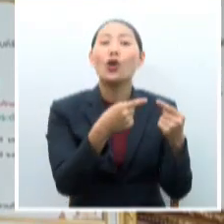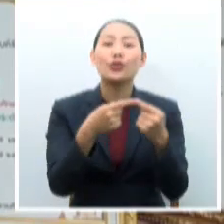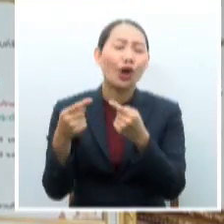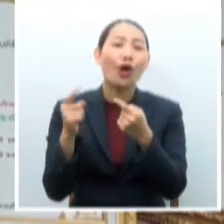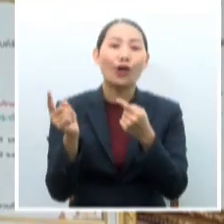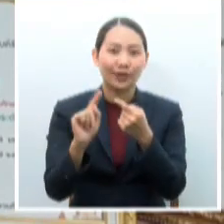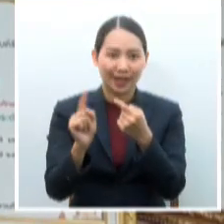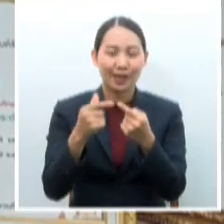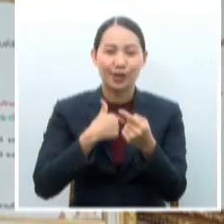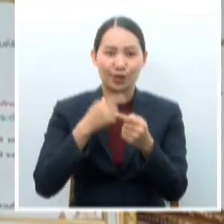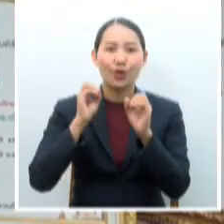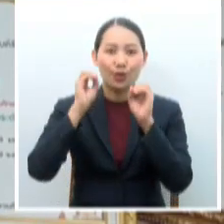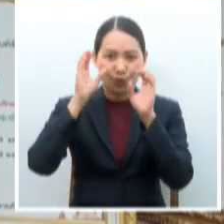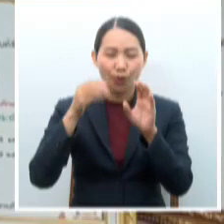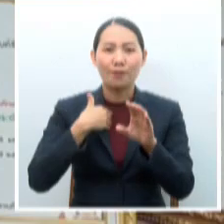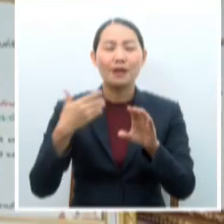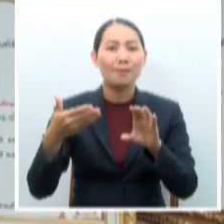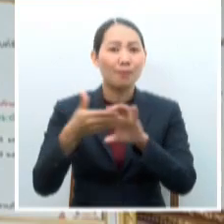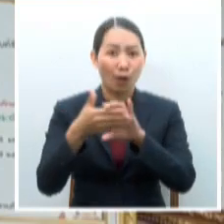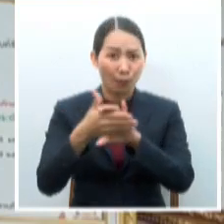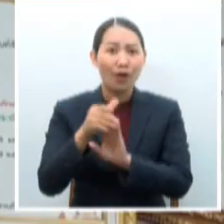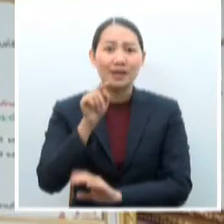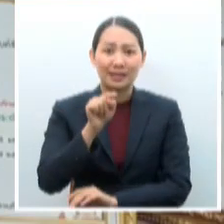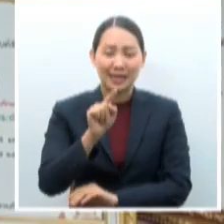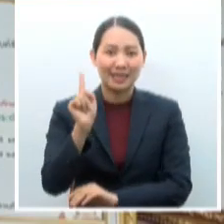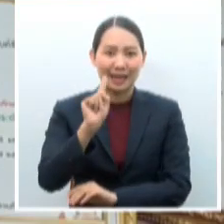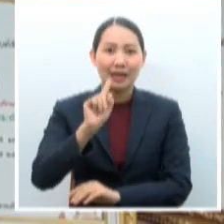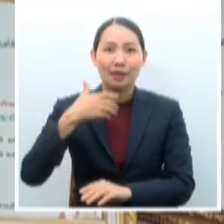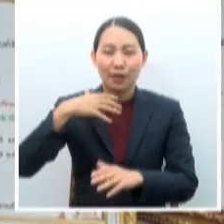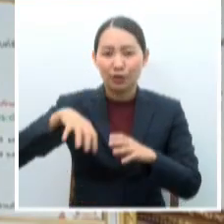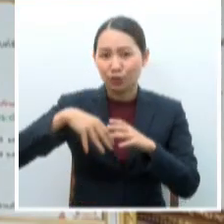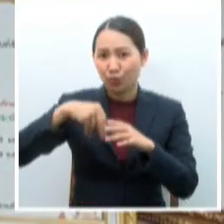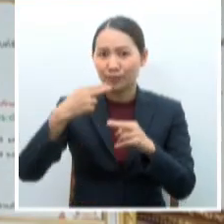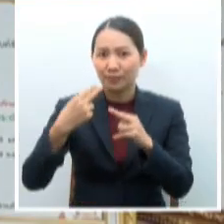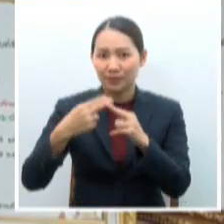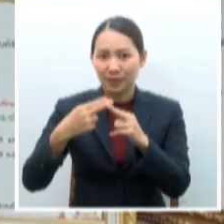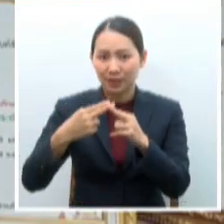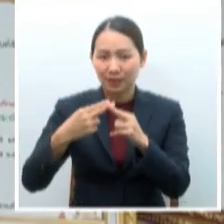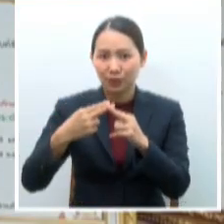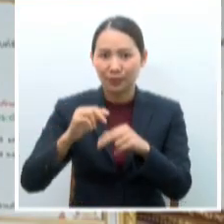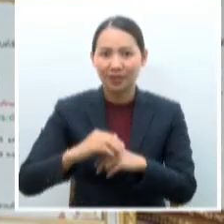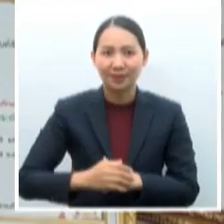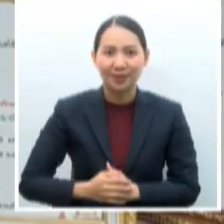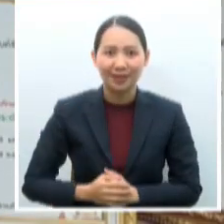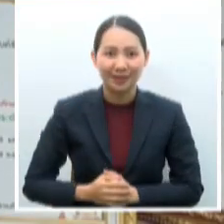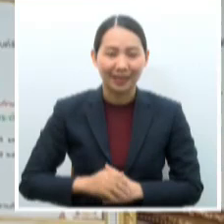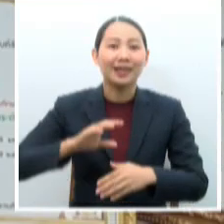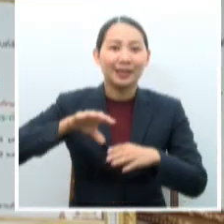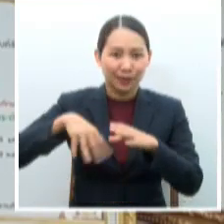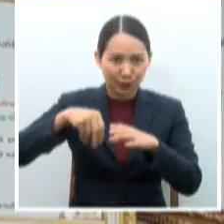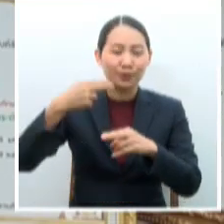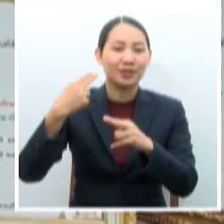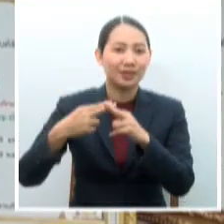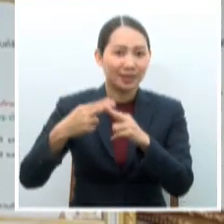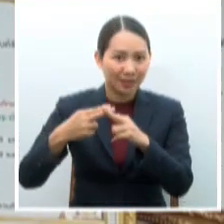ในการสุ่มชื่อเด็กๆเพราะว่าในโปรแกรมเนี่ยสามารถสุ่มชื่อเด็กๆได้ทันทีเลยเด็กๆเข้าสู่ระบบตั้งแต่ตอนแรกสุ่มชื่อเพื่ออะไร